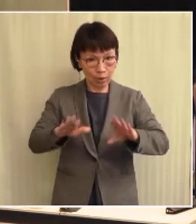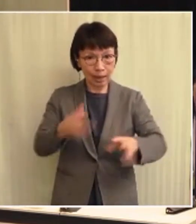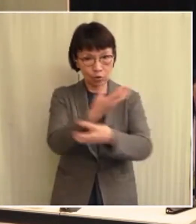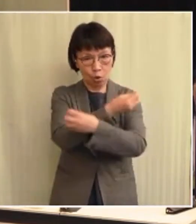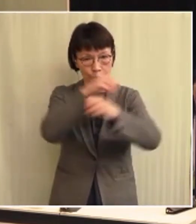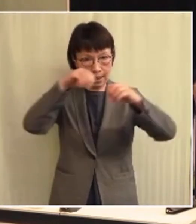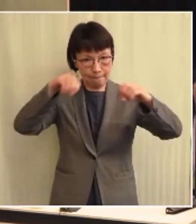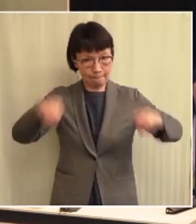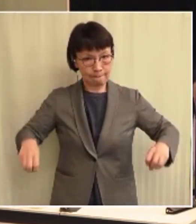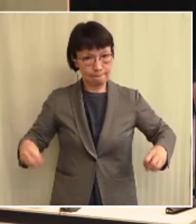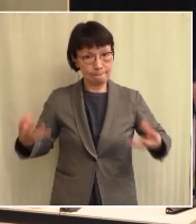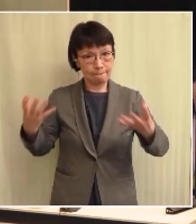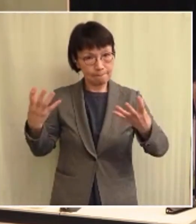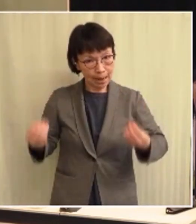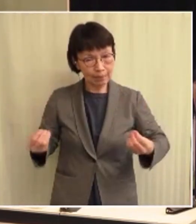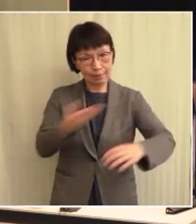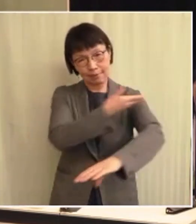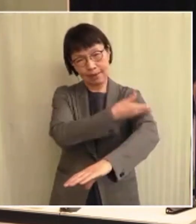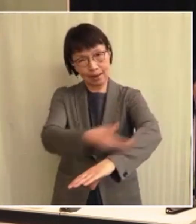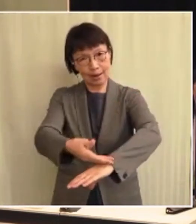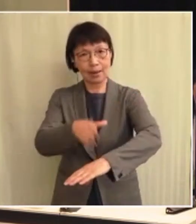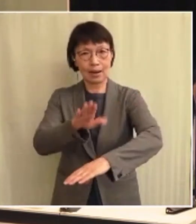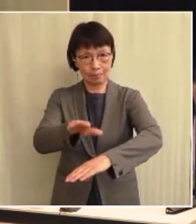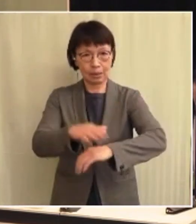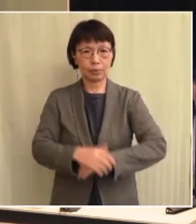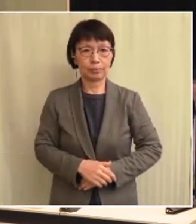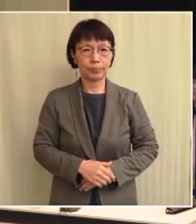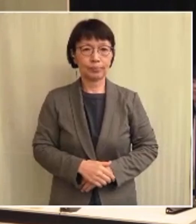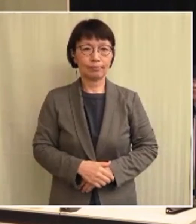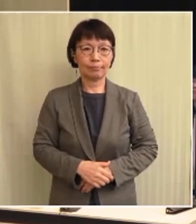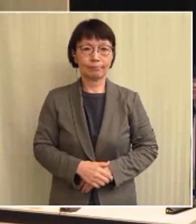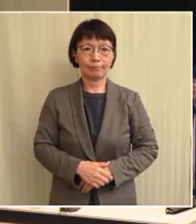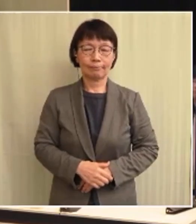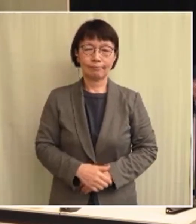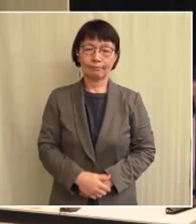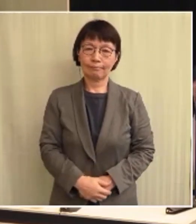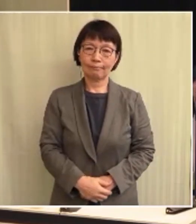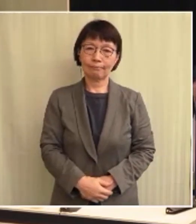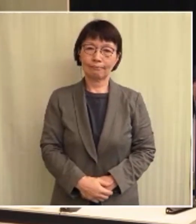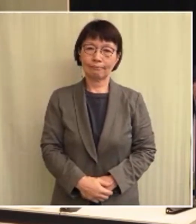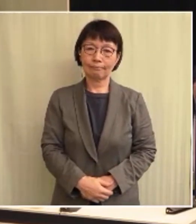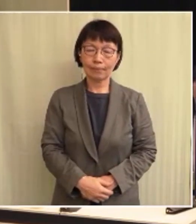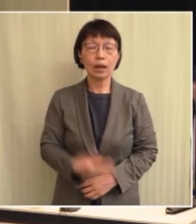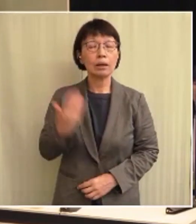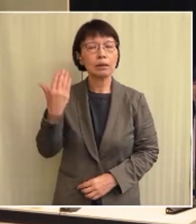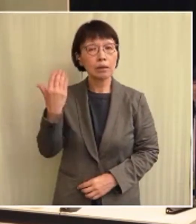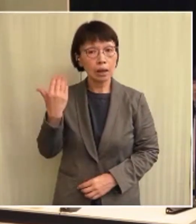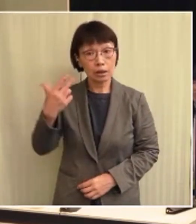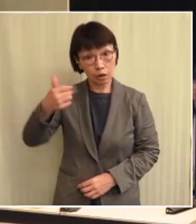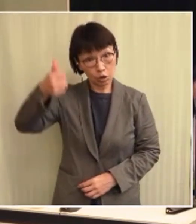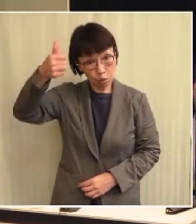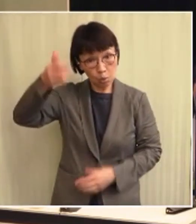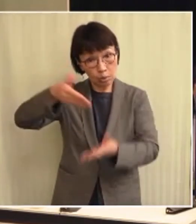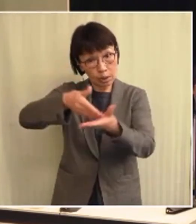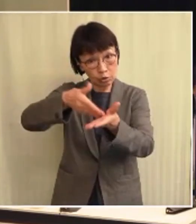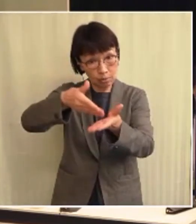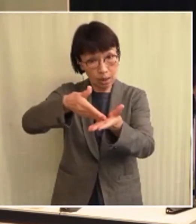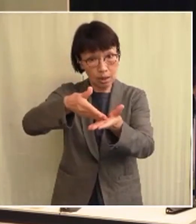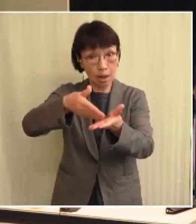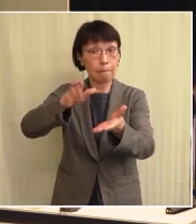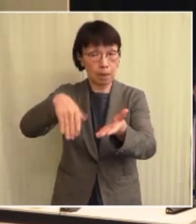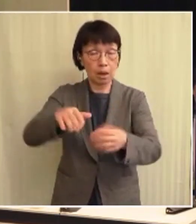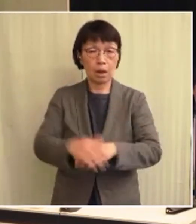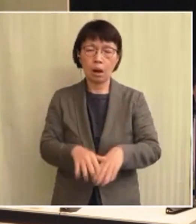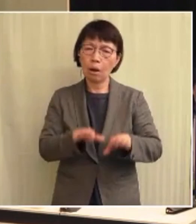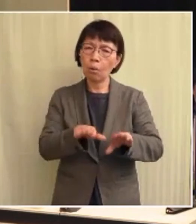結に至ったという次第でございます。じゃあページお願いします。で、先ほど の市長からのご説明にもありました通